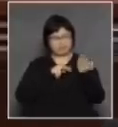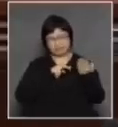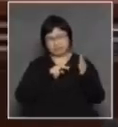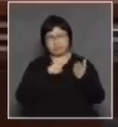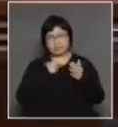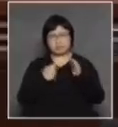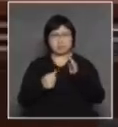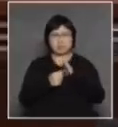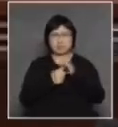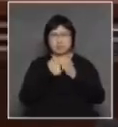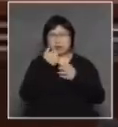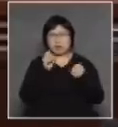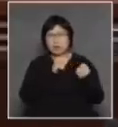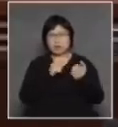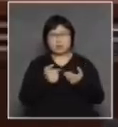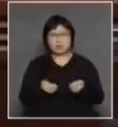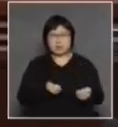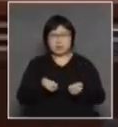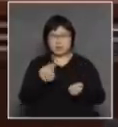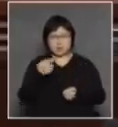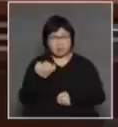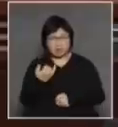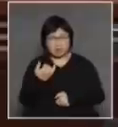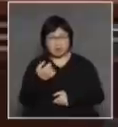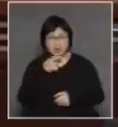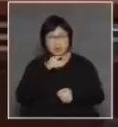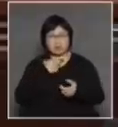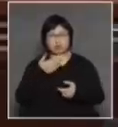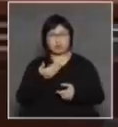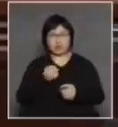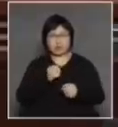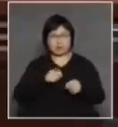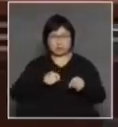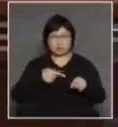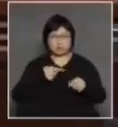值得我哋討論嘅就係飲食車呢？賣魚蛋呢？